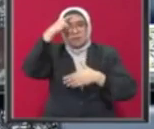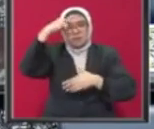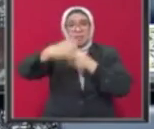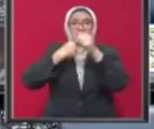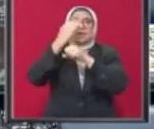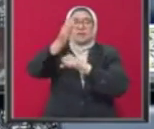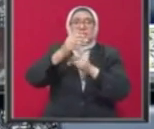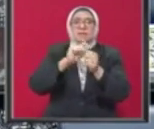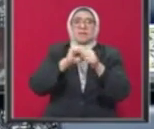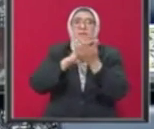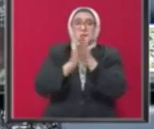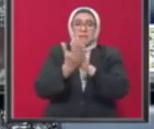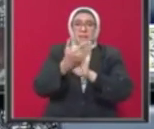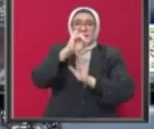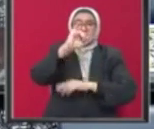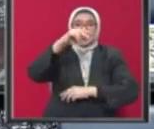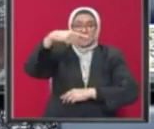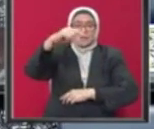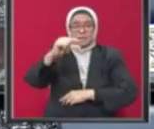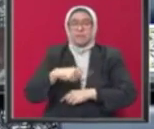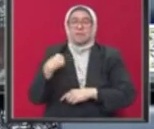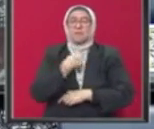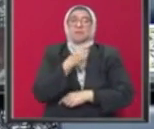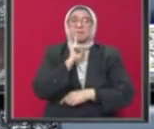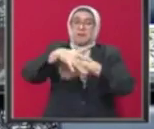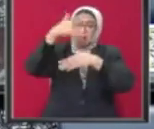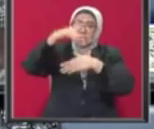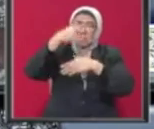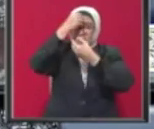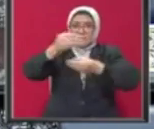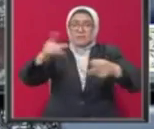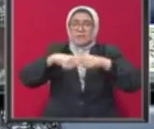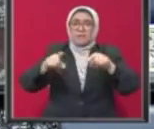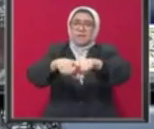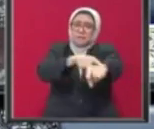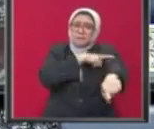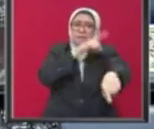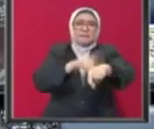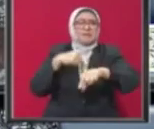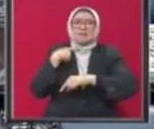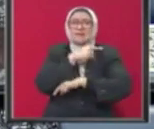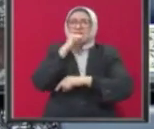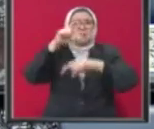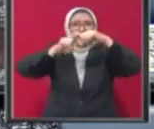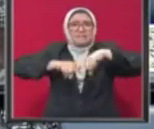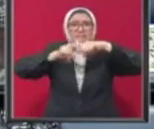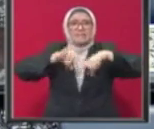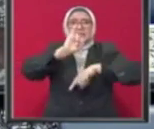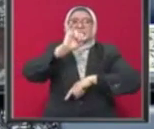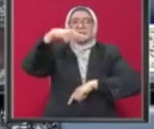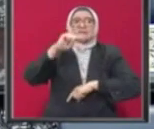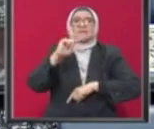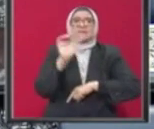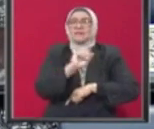sebenarnya seperti disebutkan di awal tadi bahawa strategi jangka masa panjang kita ialah bukan hanya bergantung kepada IPG tapi juga bergantung